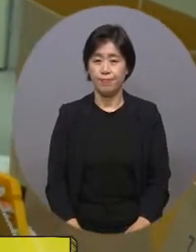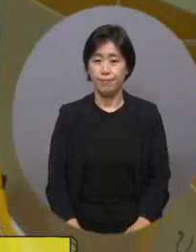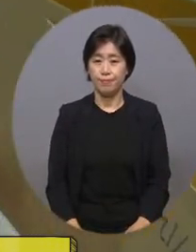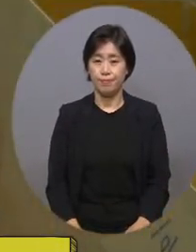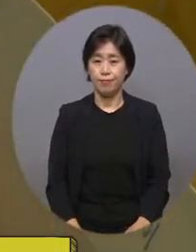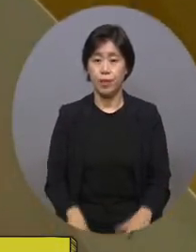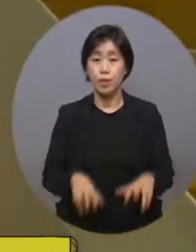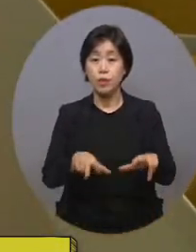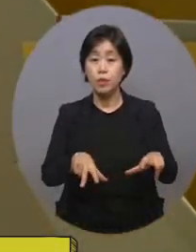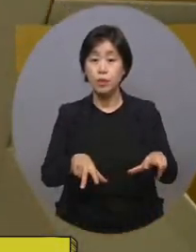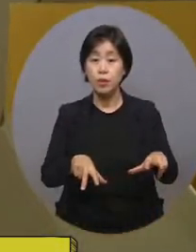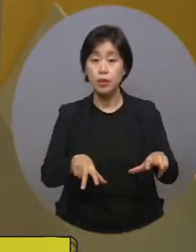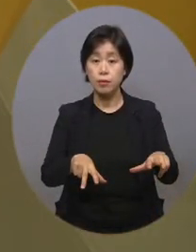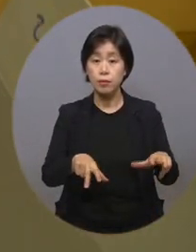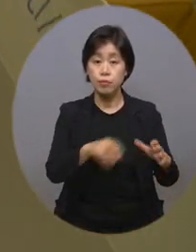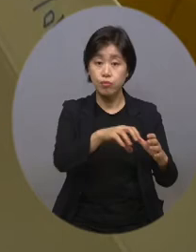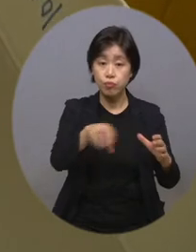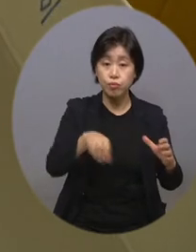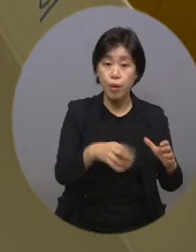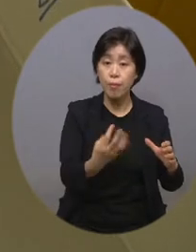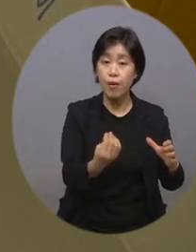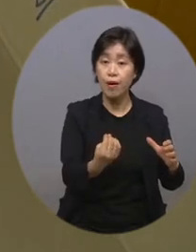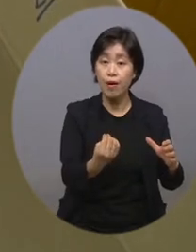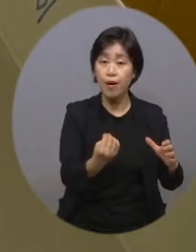지금 몇 개가 채워진 거예요?